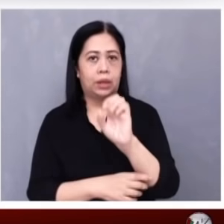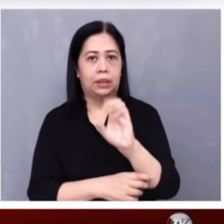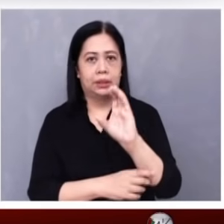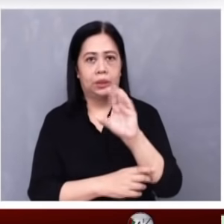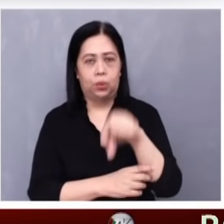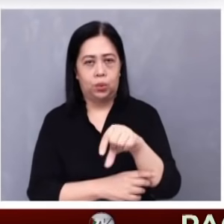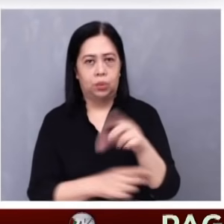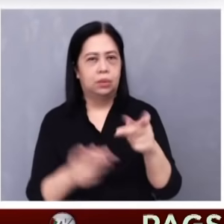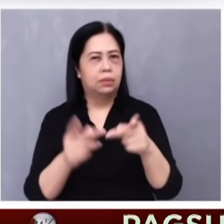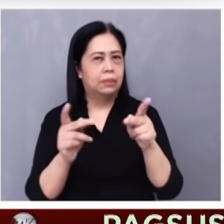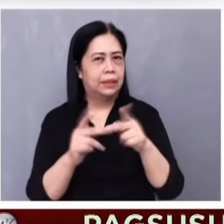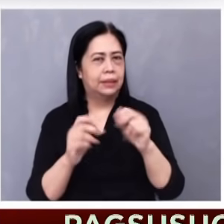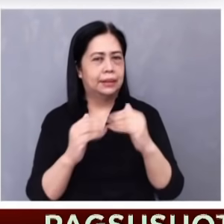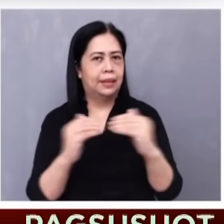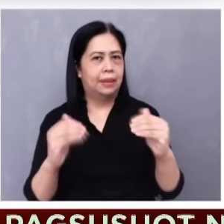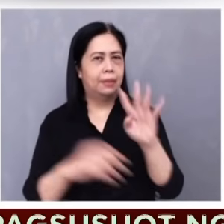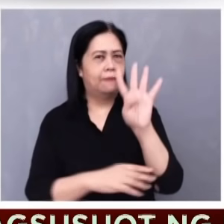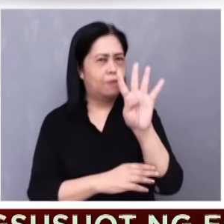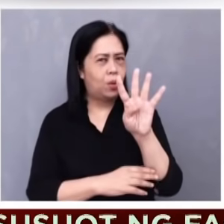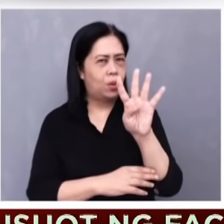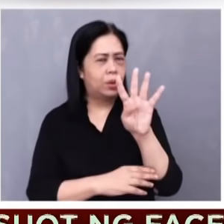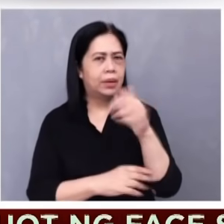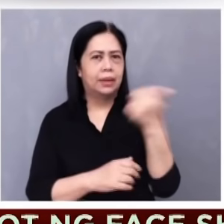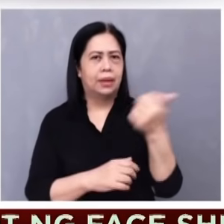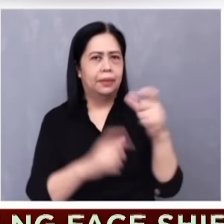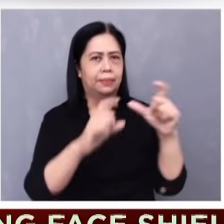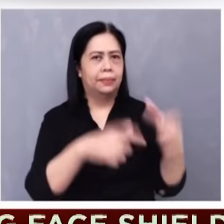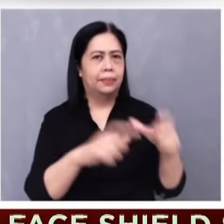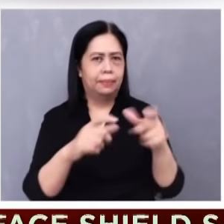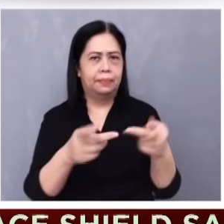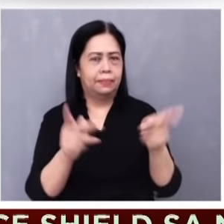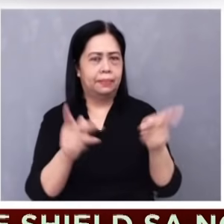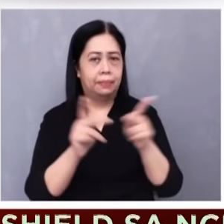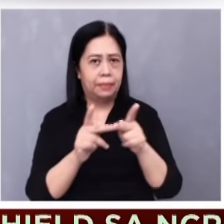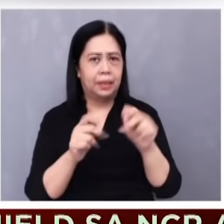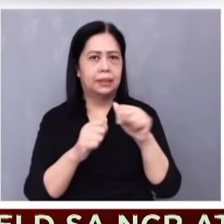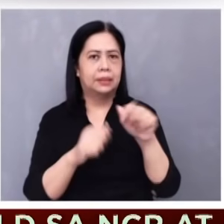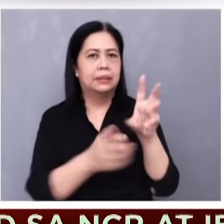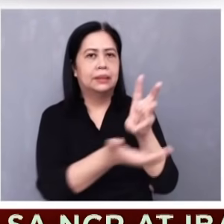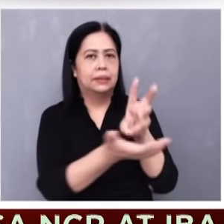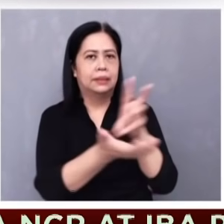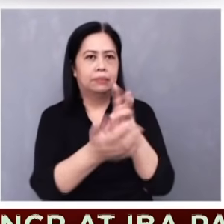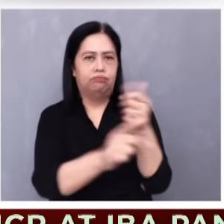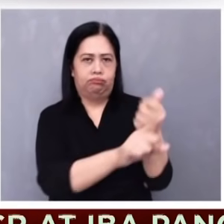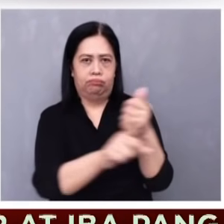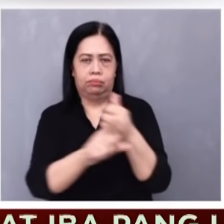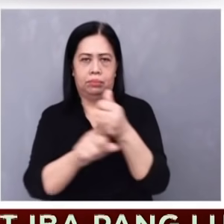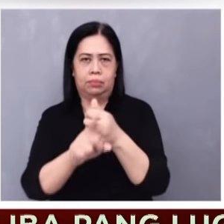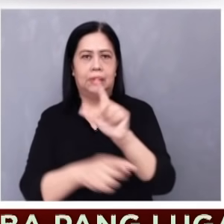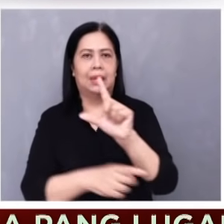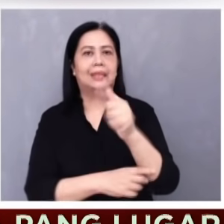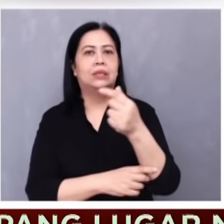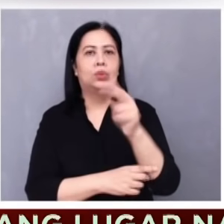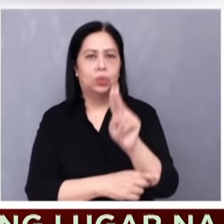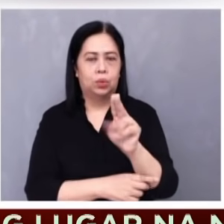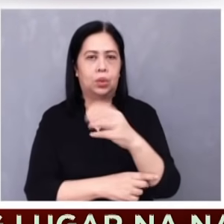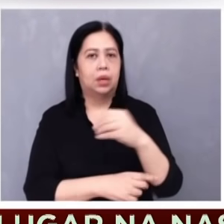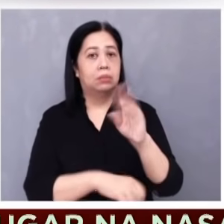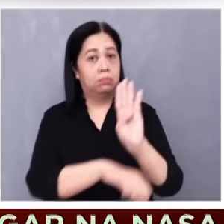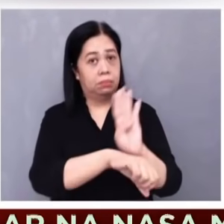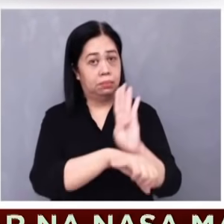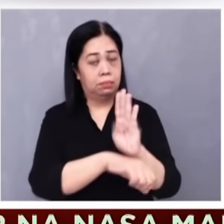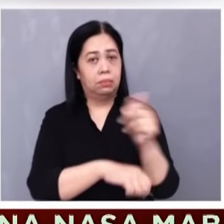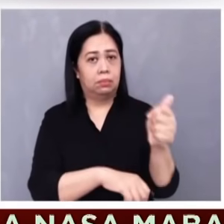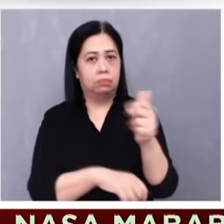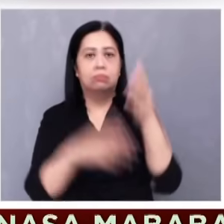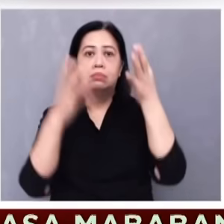nasa Alert Level 4 at ibang quarantine classifications, nasa mga lokal na pamahalaan naman at mga pribadong establishmento ang pagpapasya